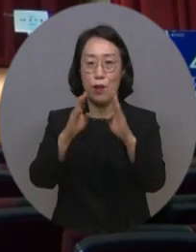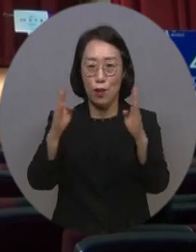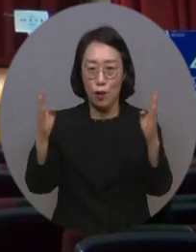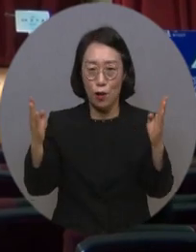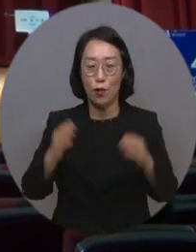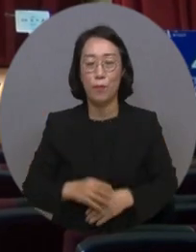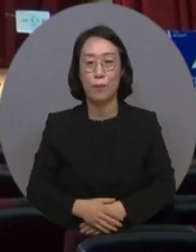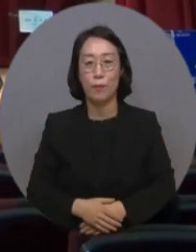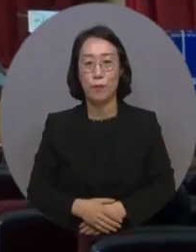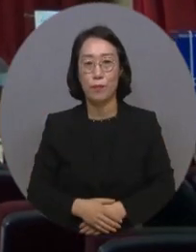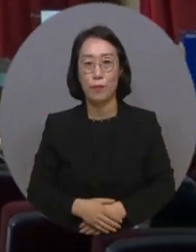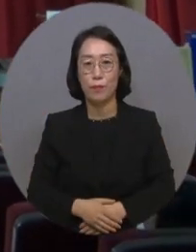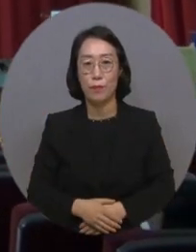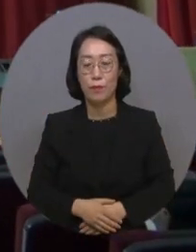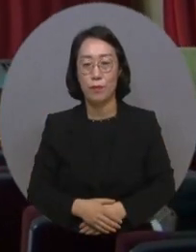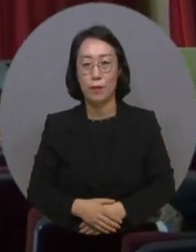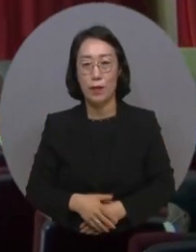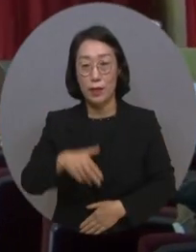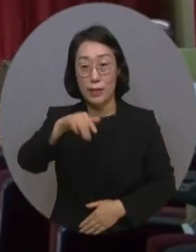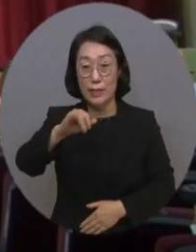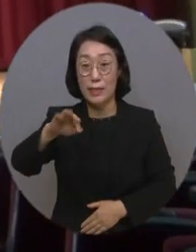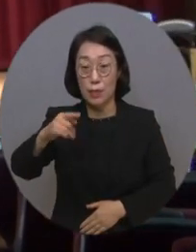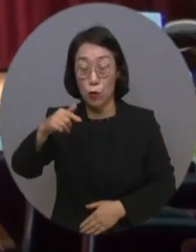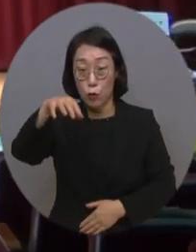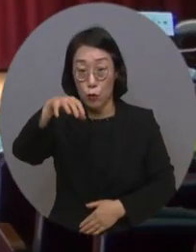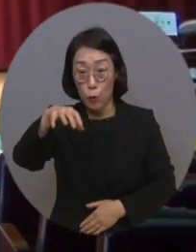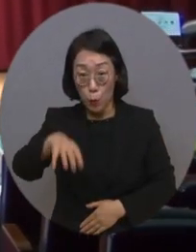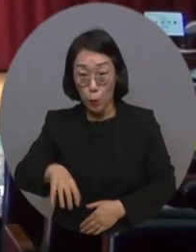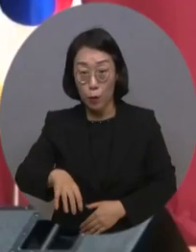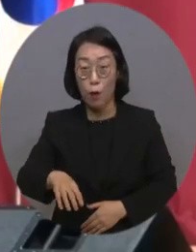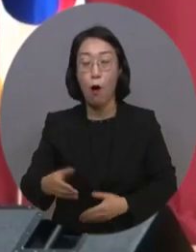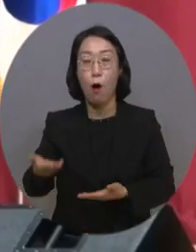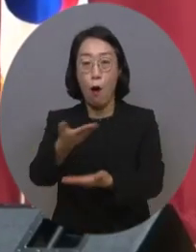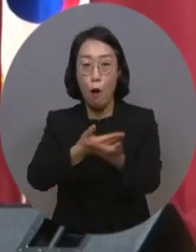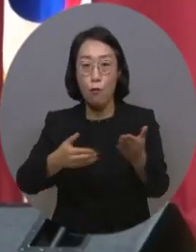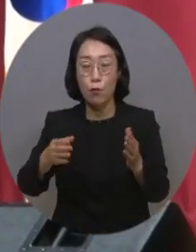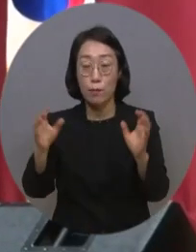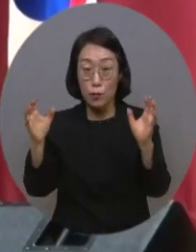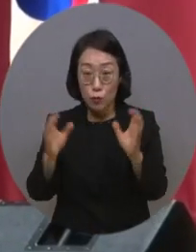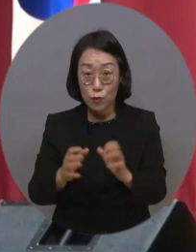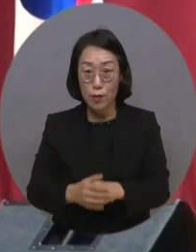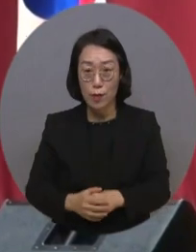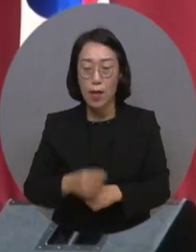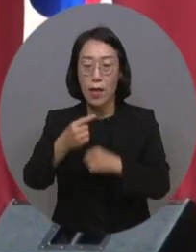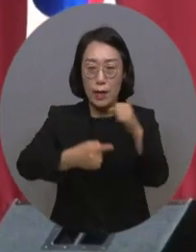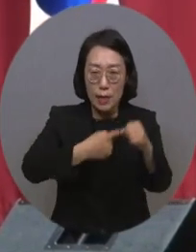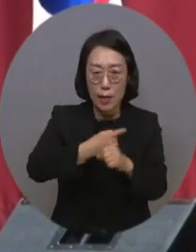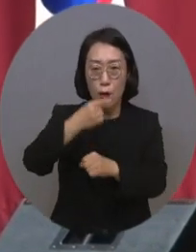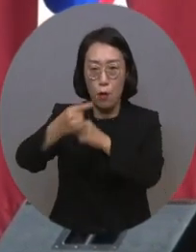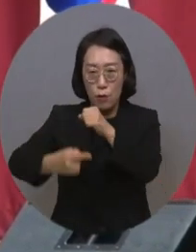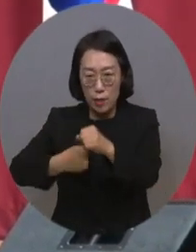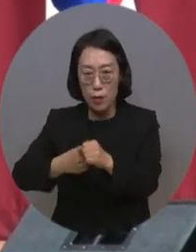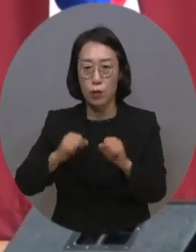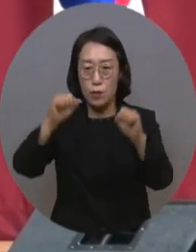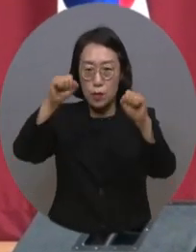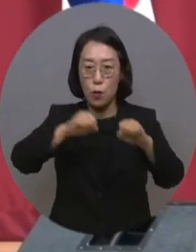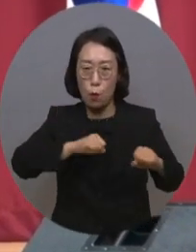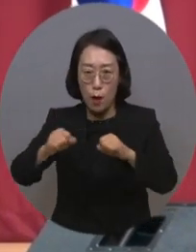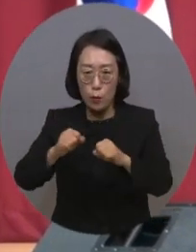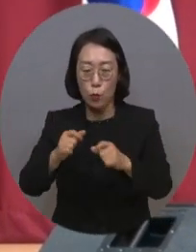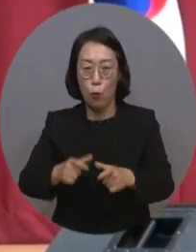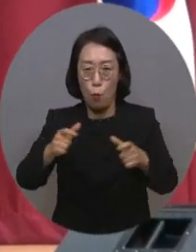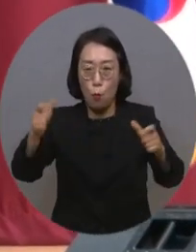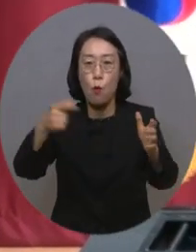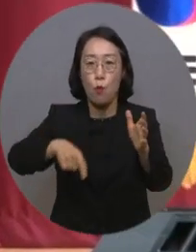열렸습니다. 진천군 장애인 어울림 한마당 행사는 해마다 장애인 체육활동 활성화를 위한